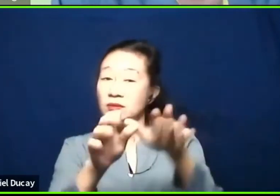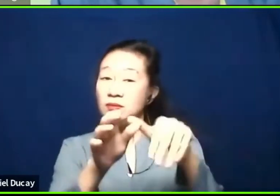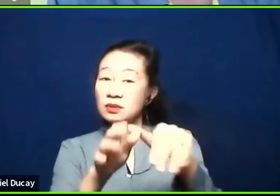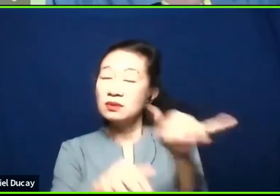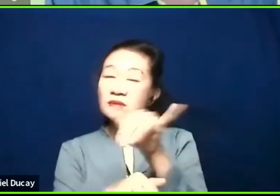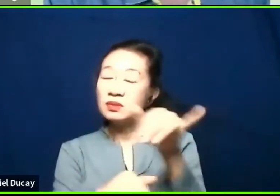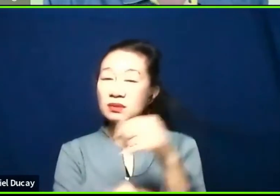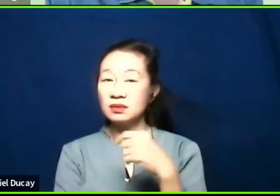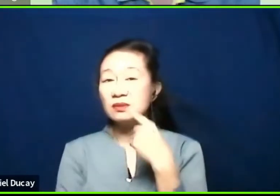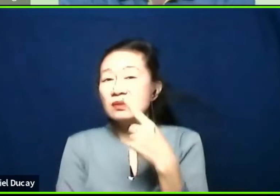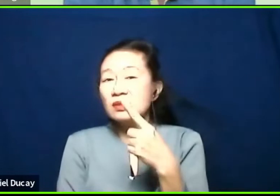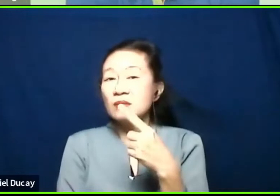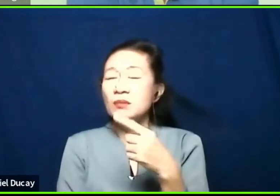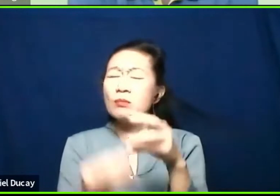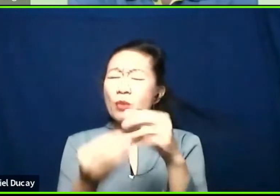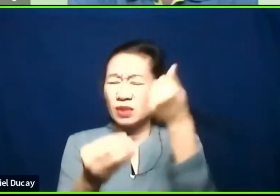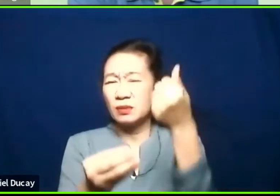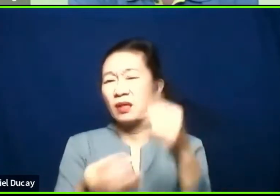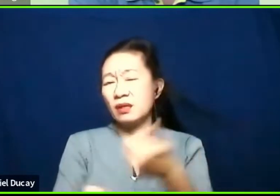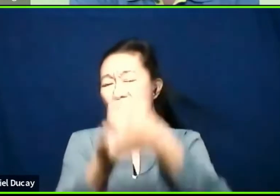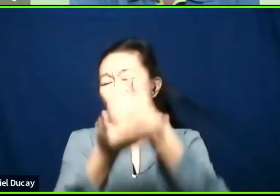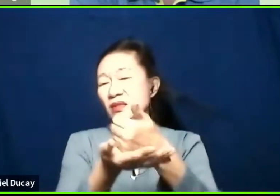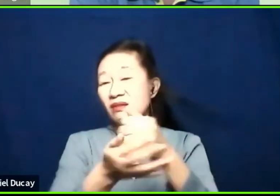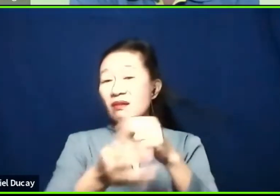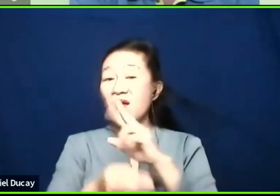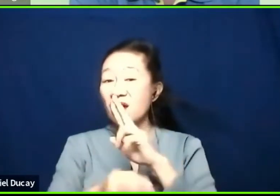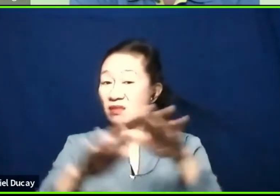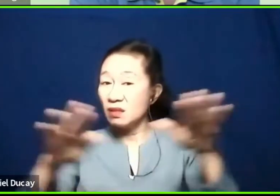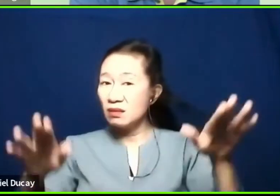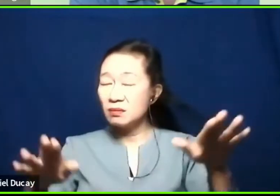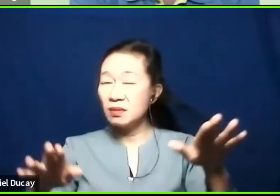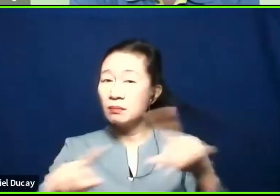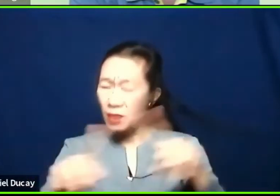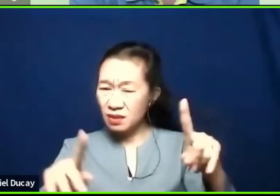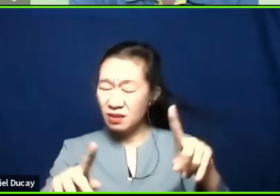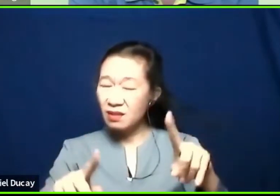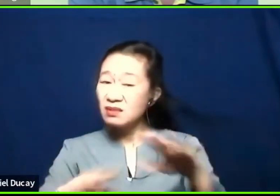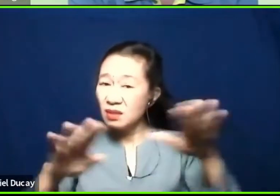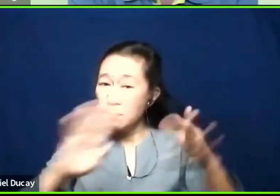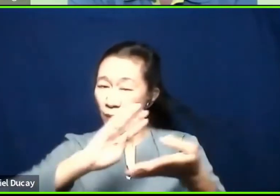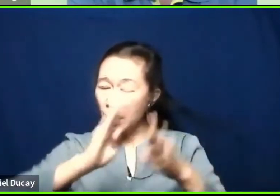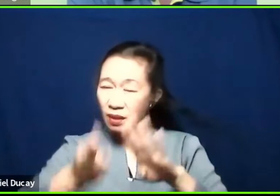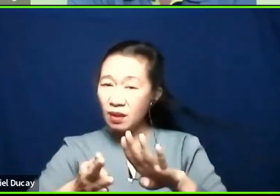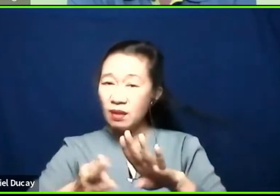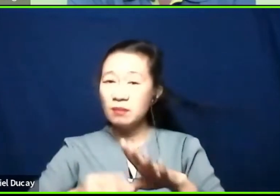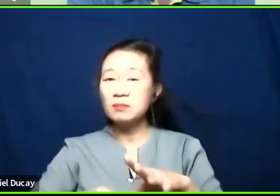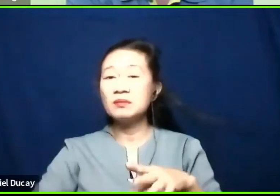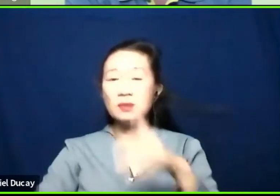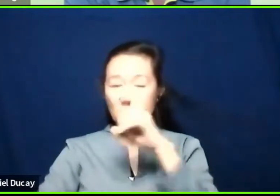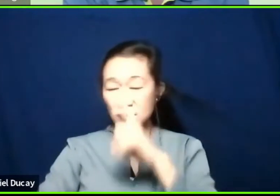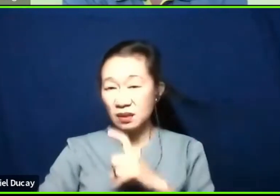nga, sabi ko, karamihan sa mga ating tinutulungan, mga bata. But mga bata, syempre nagkakaedad, nagiging youth, nagiging